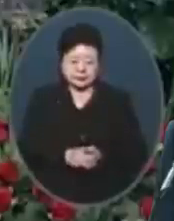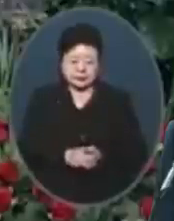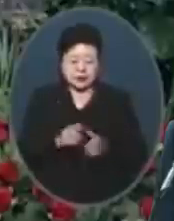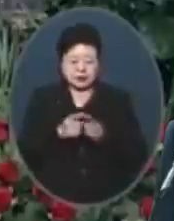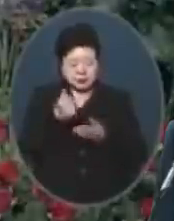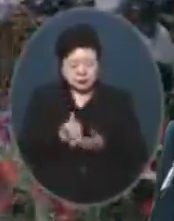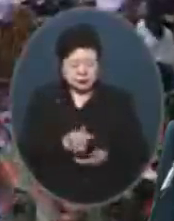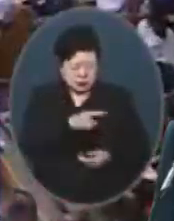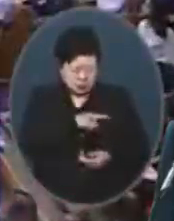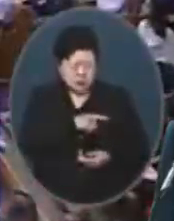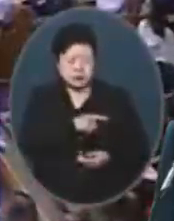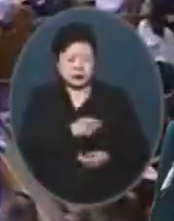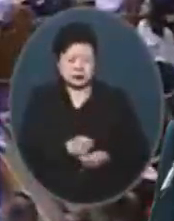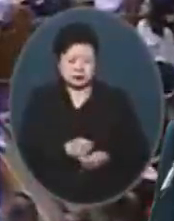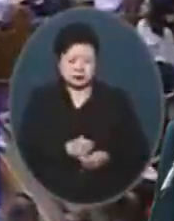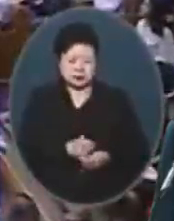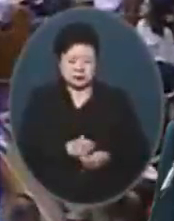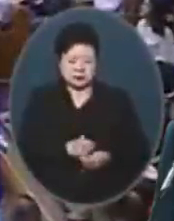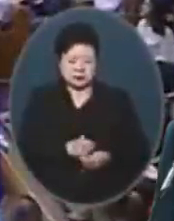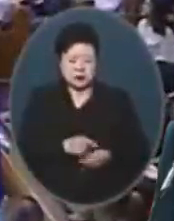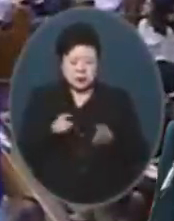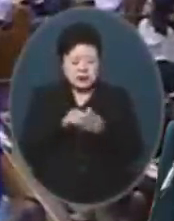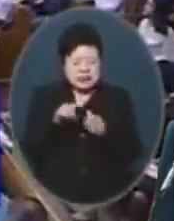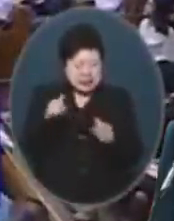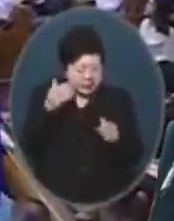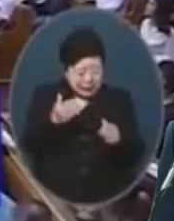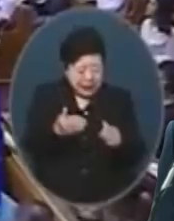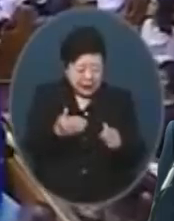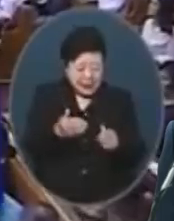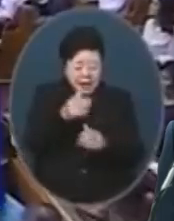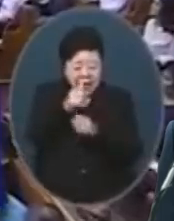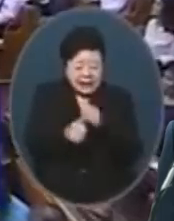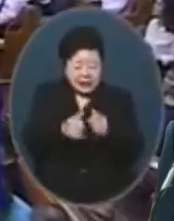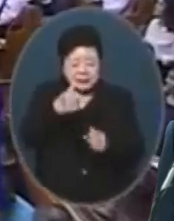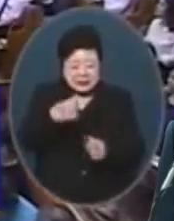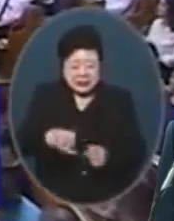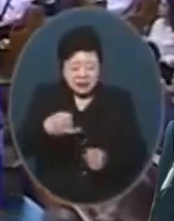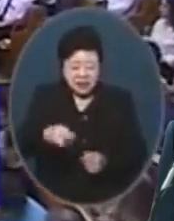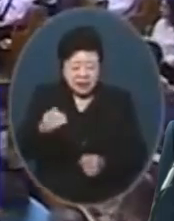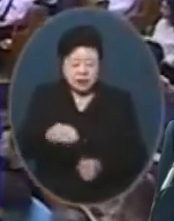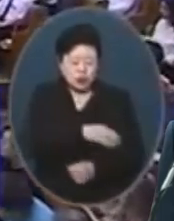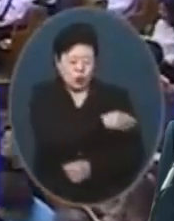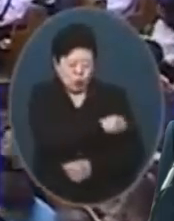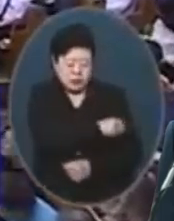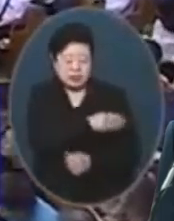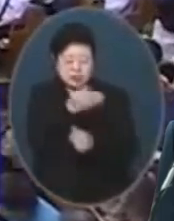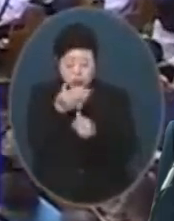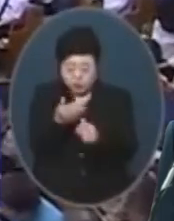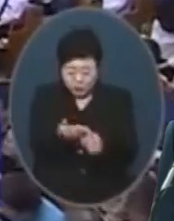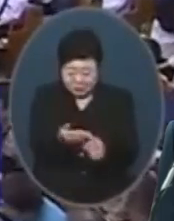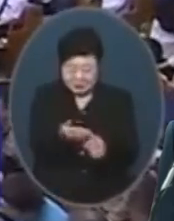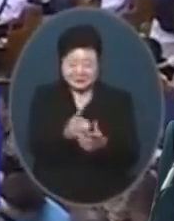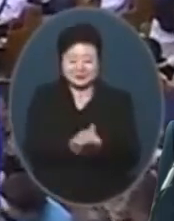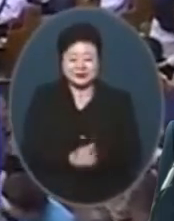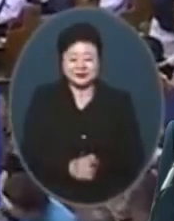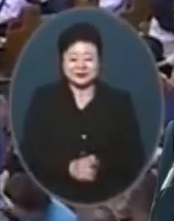영접하는 자 곧 그 이름을 믿는 자들에게는 하나님의 자녀가 되는 권세를 주었으니